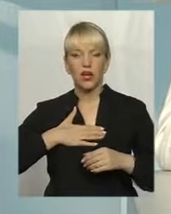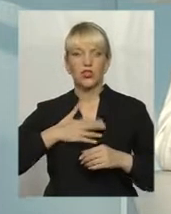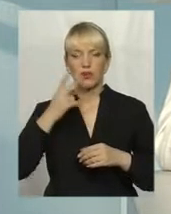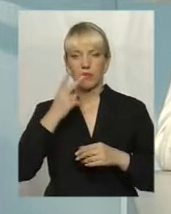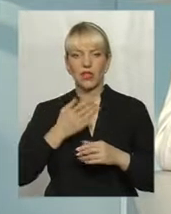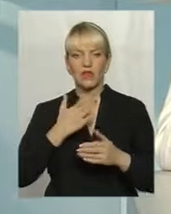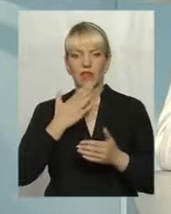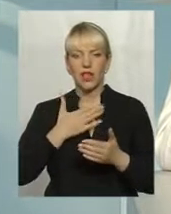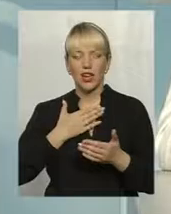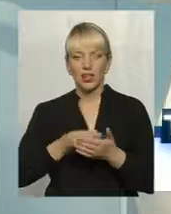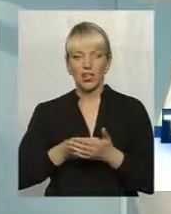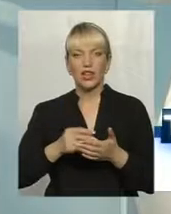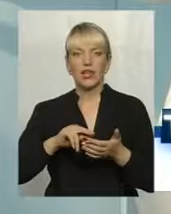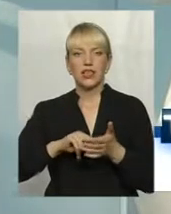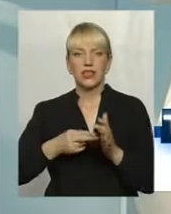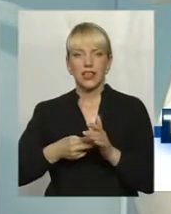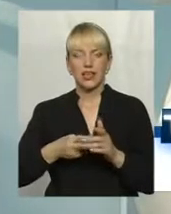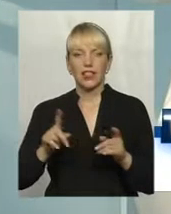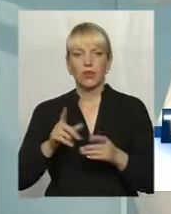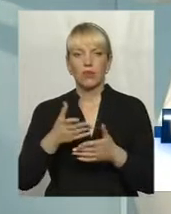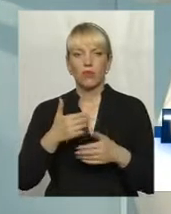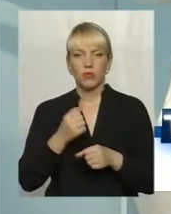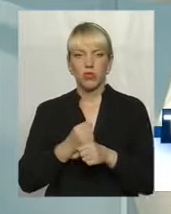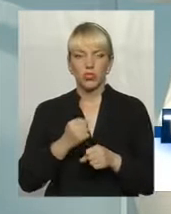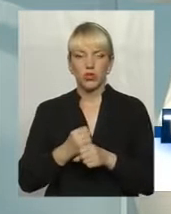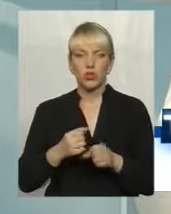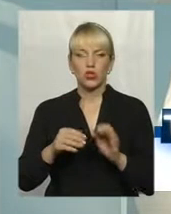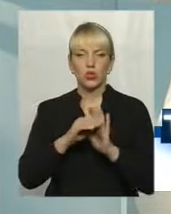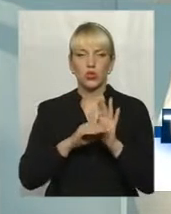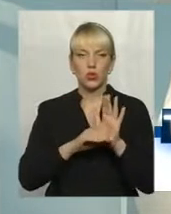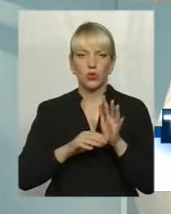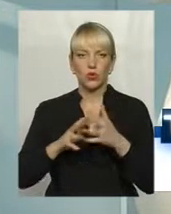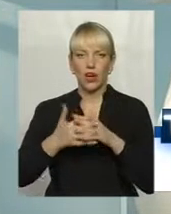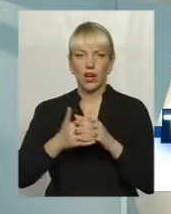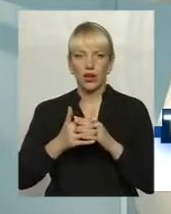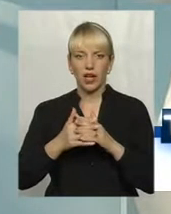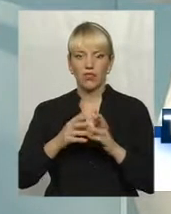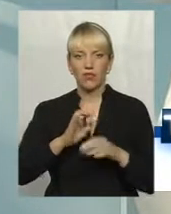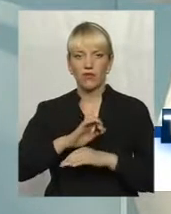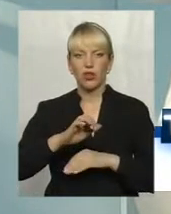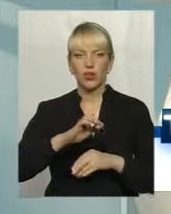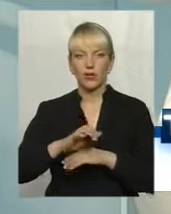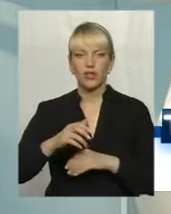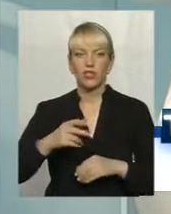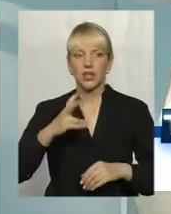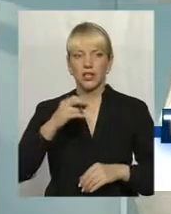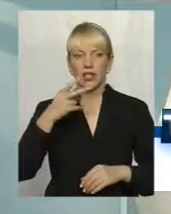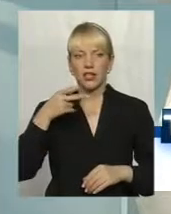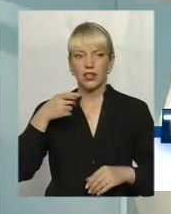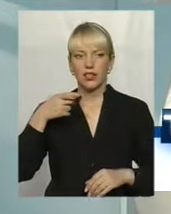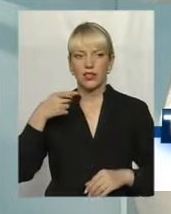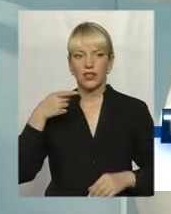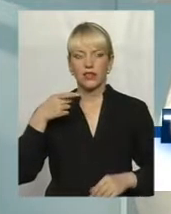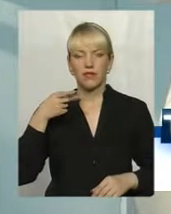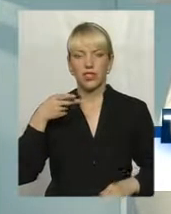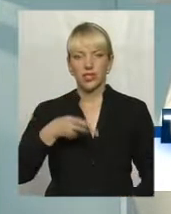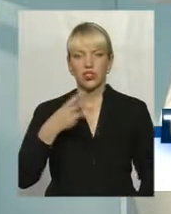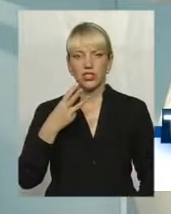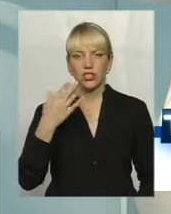ми зараз відпрацьовуємо, структура аграрного виробництва в загальній економіці нашої країни на рік 2035 не